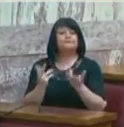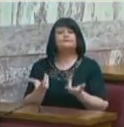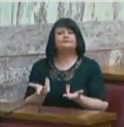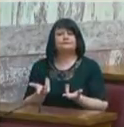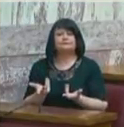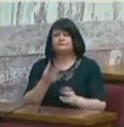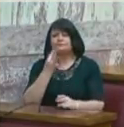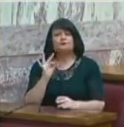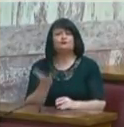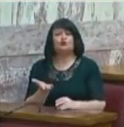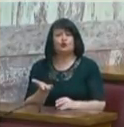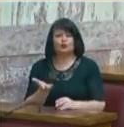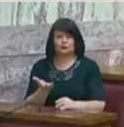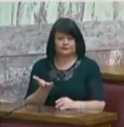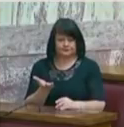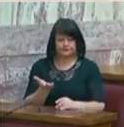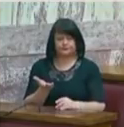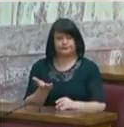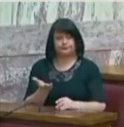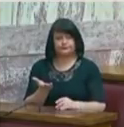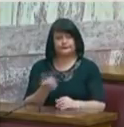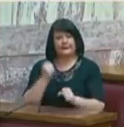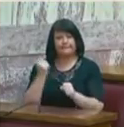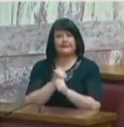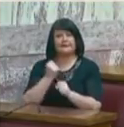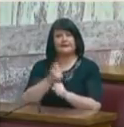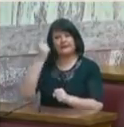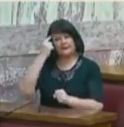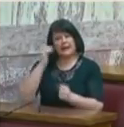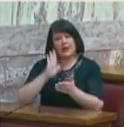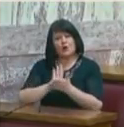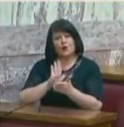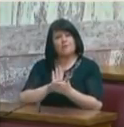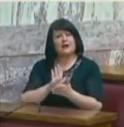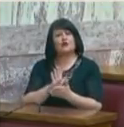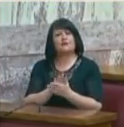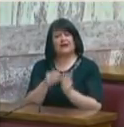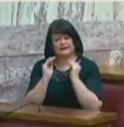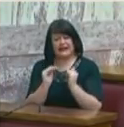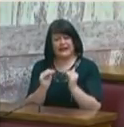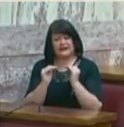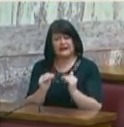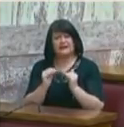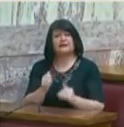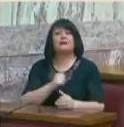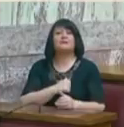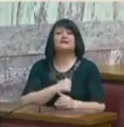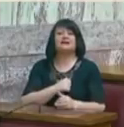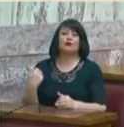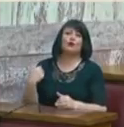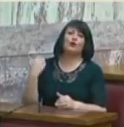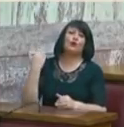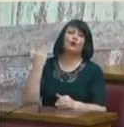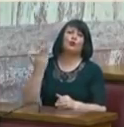Διότι συνεχίζει αιμονικά την ίδια γραμμή που κράτησε καθ' όλη τη διάρκεια αυτής